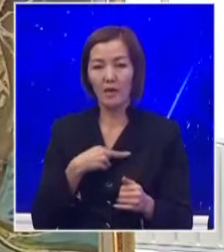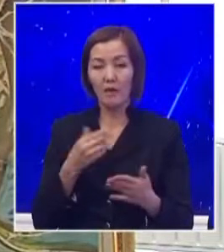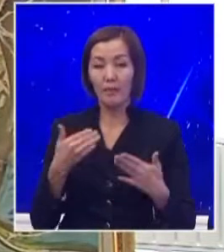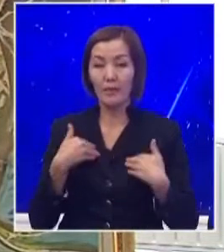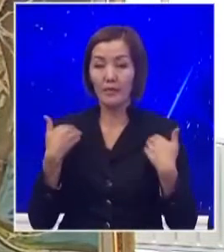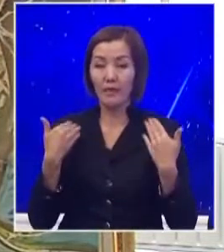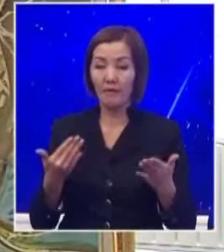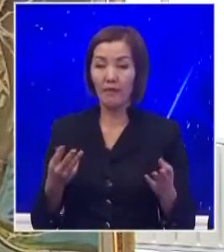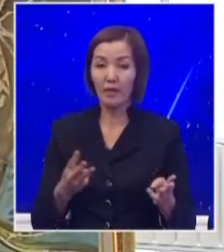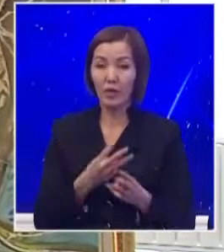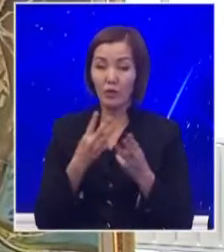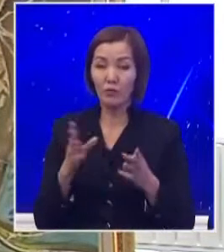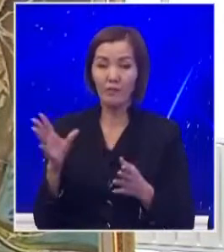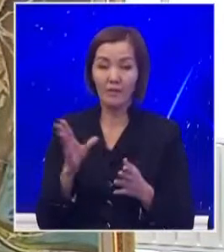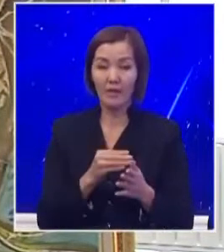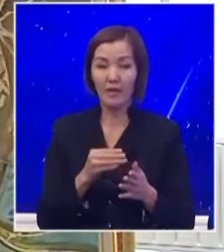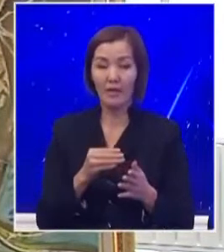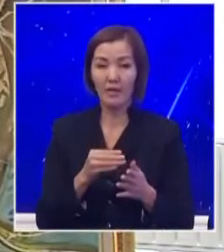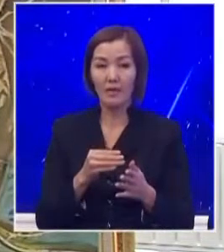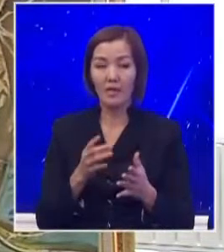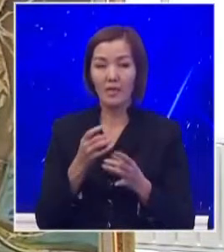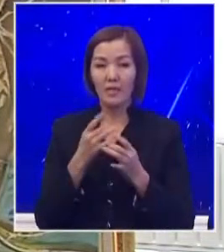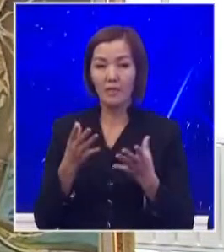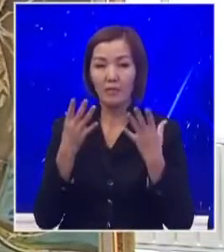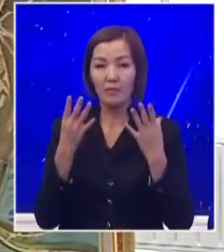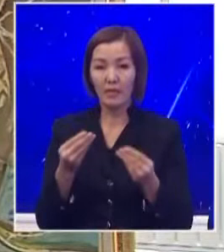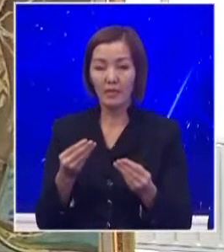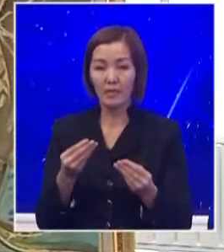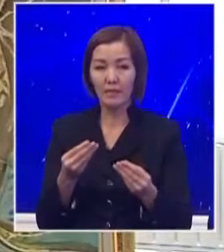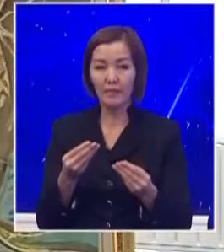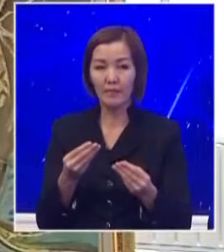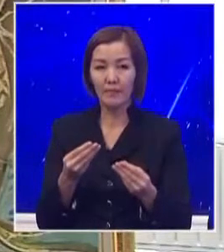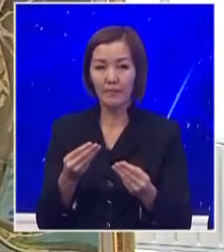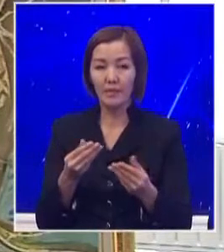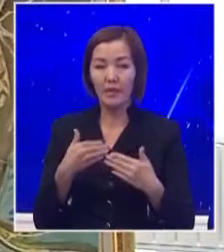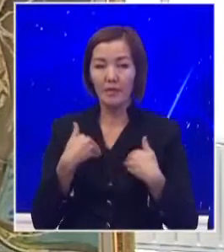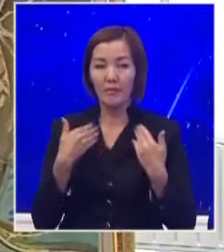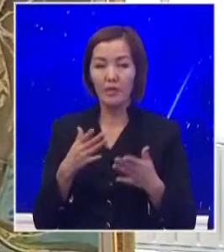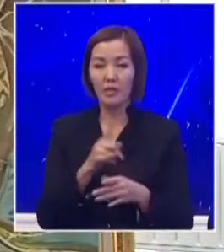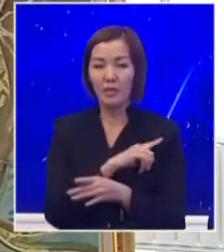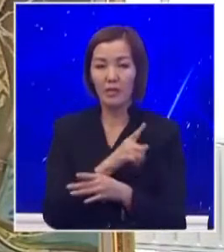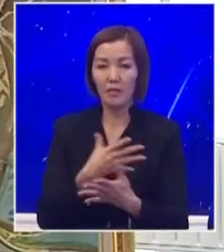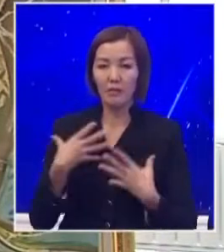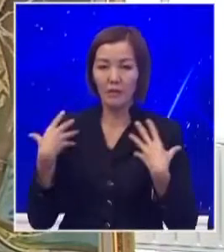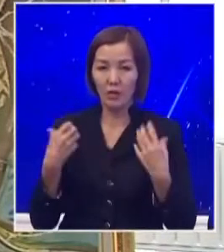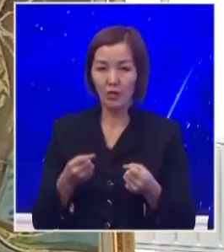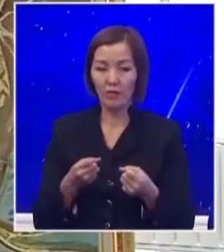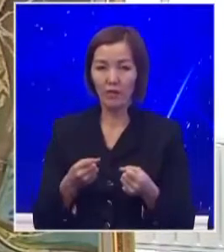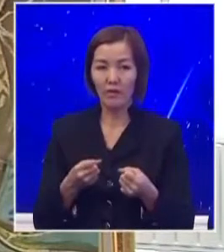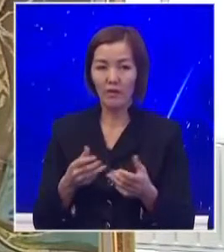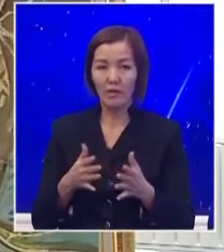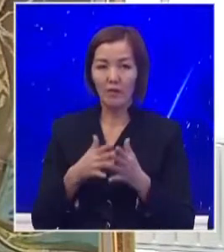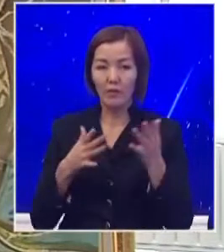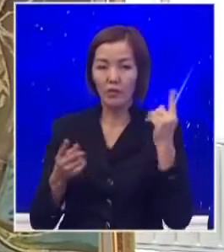хочу поздравить всех сегодня с этим замечательным праздником, пожелать всем крепкого здоровья и